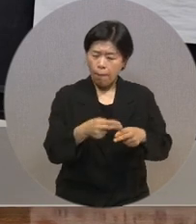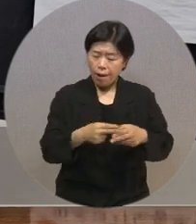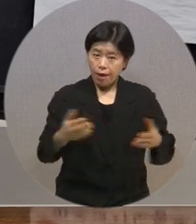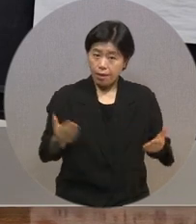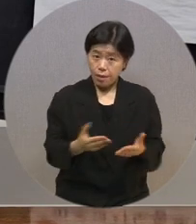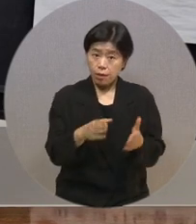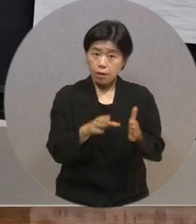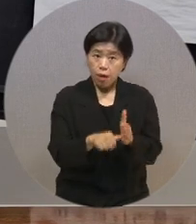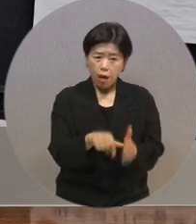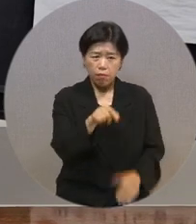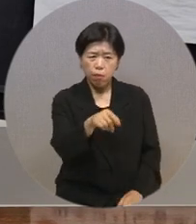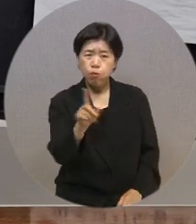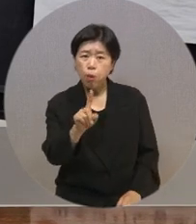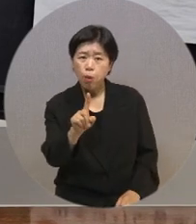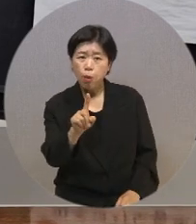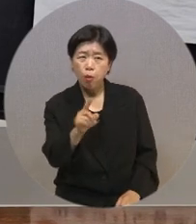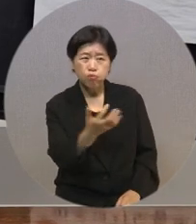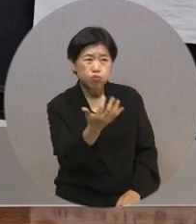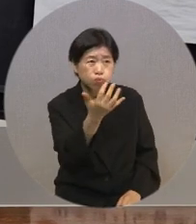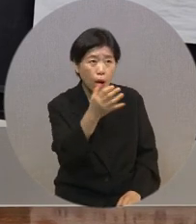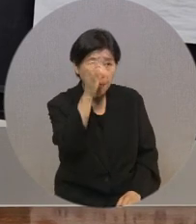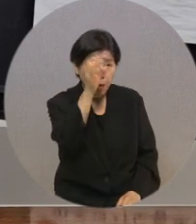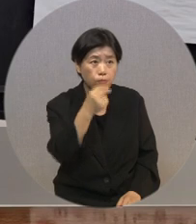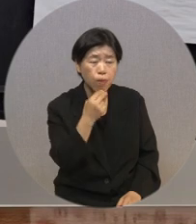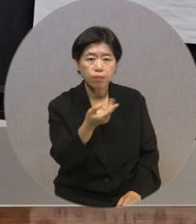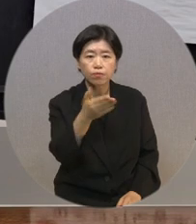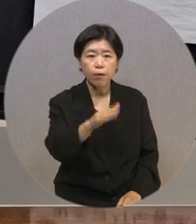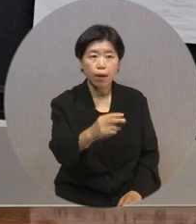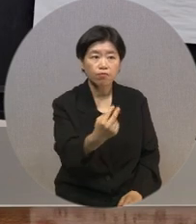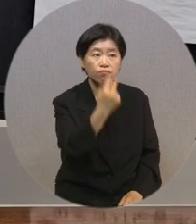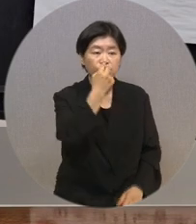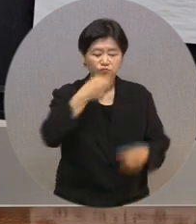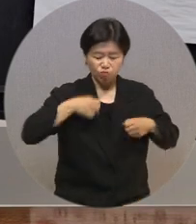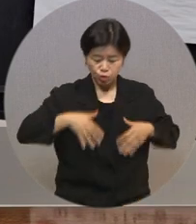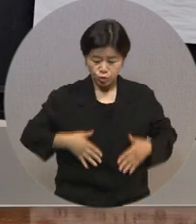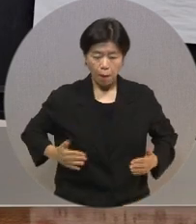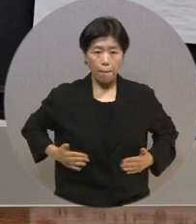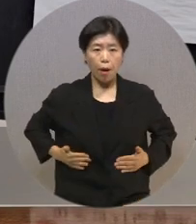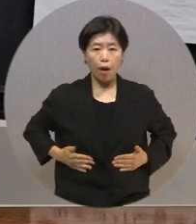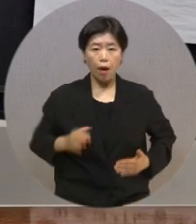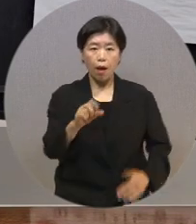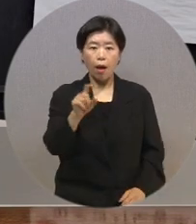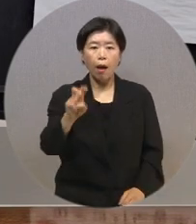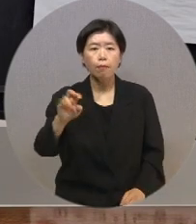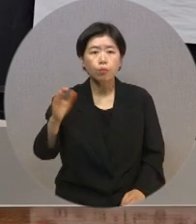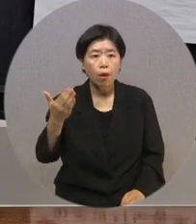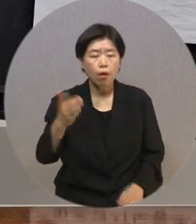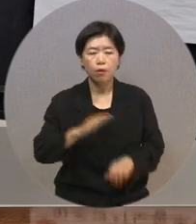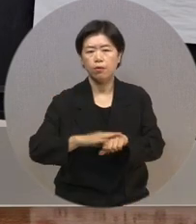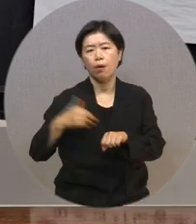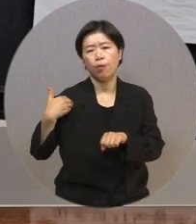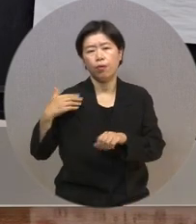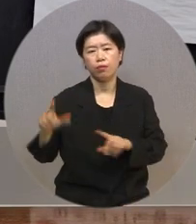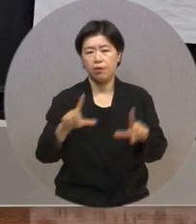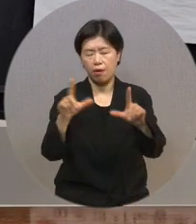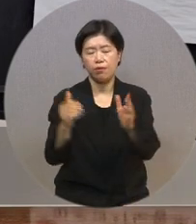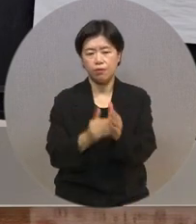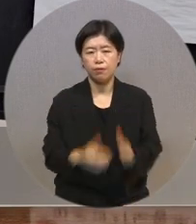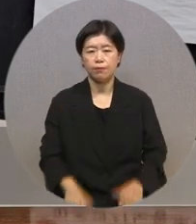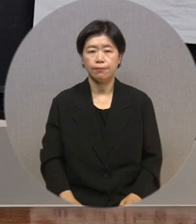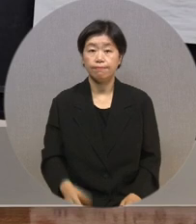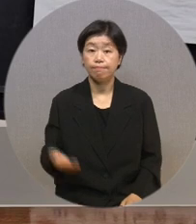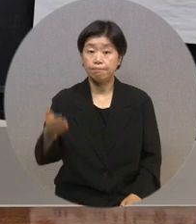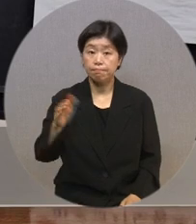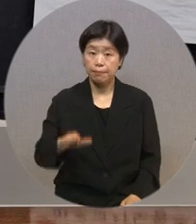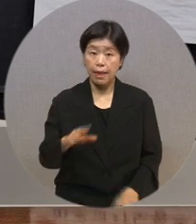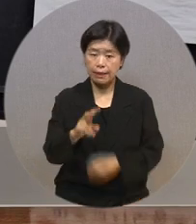조류흠이 뭔지, 이게 이걸로 해서 저희가 폐암이 걸리는지도 조차도 모르고 있었죠, 사실은. 예, 그런데 이제